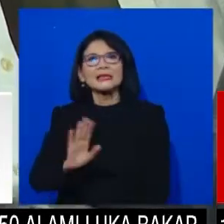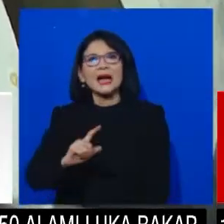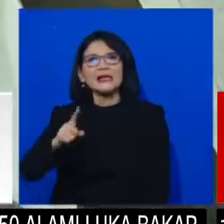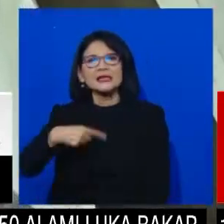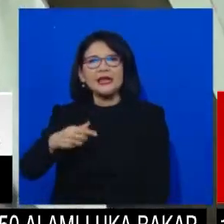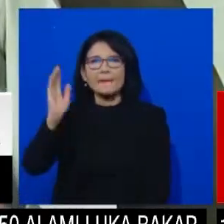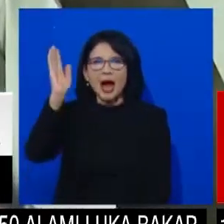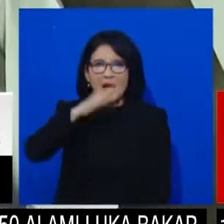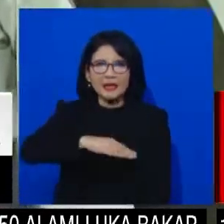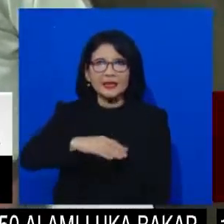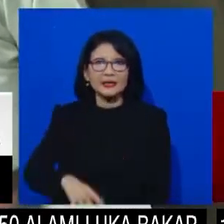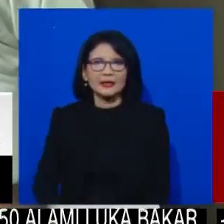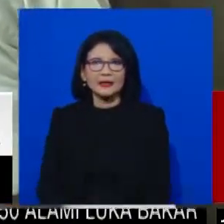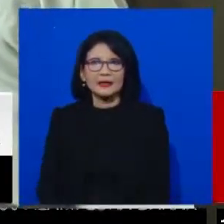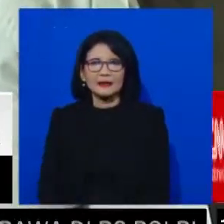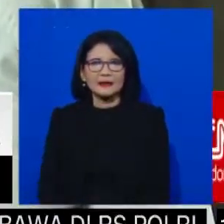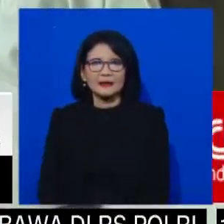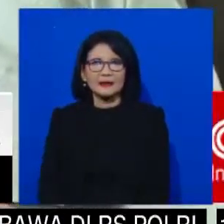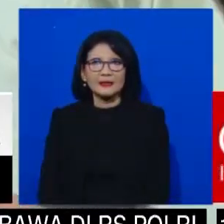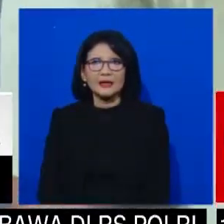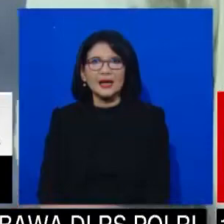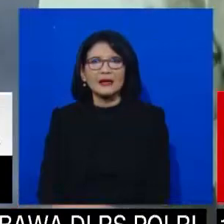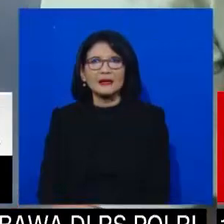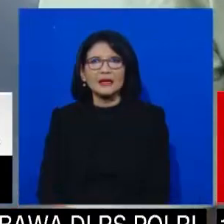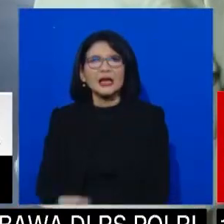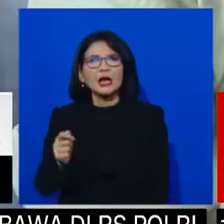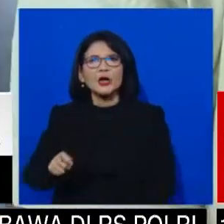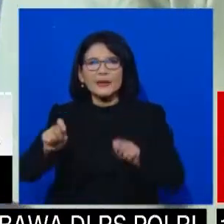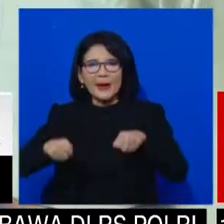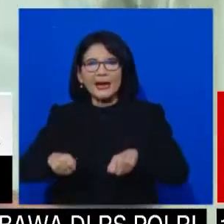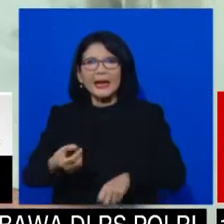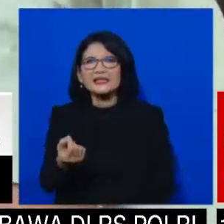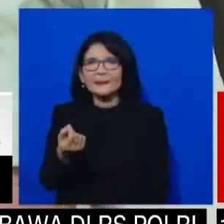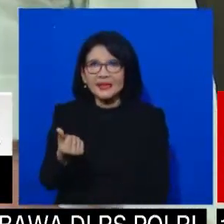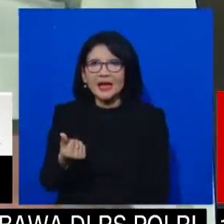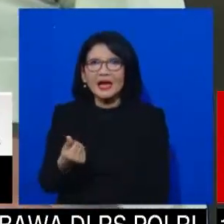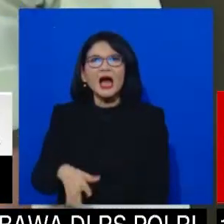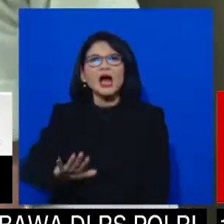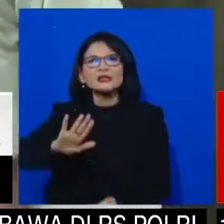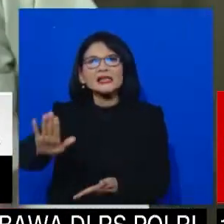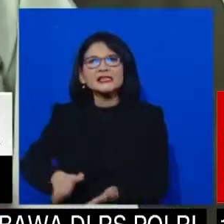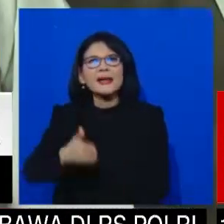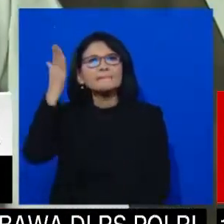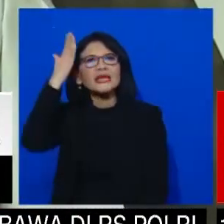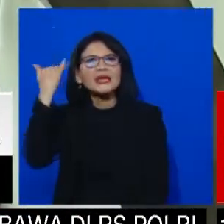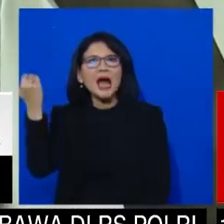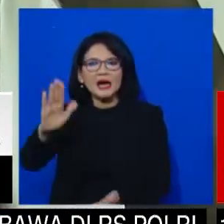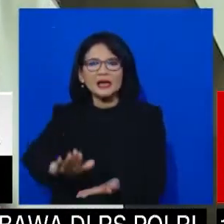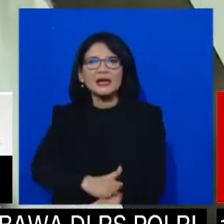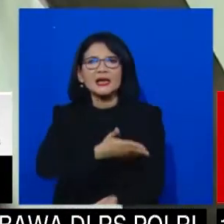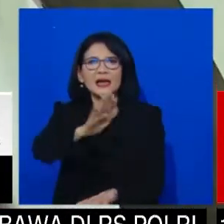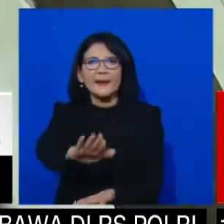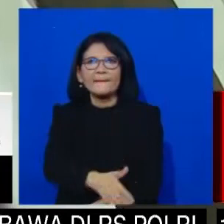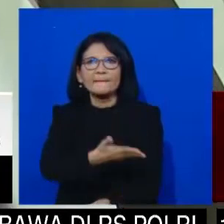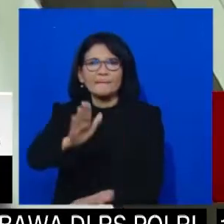kayak nasi goreng gitu ya. Dia mah asal misalkan nggak lama dipakai nih, kalau dicuci diminyakin. Biar apa diminyakin? Nggak nimbul,